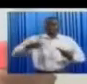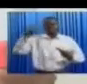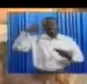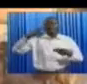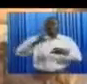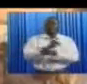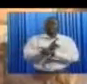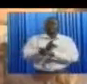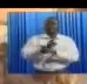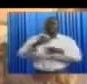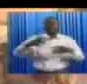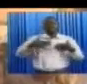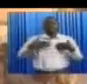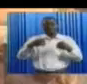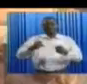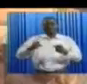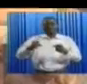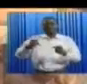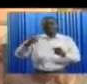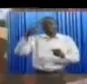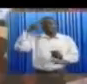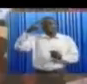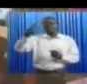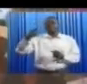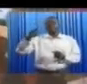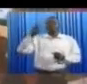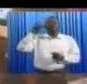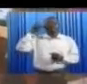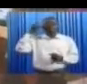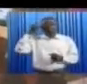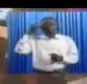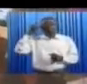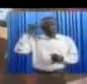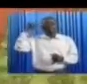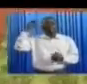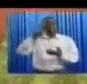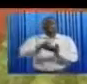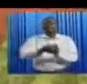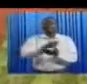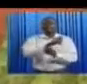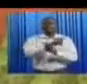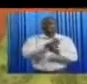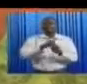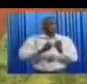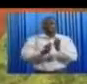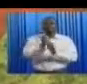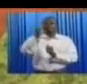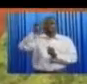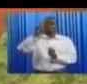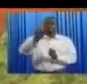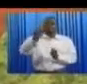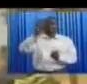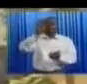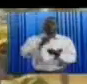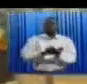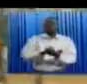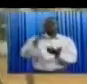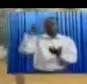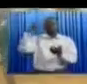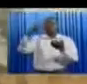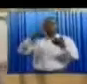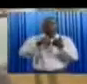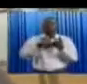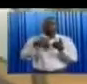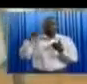la santé. À travers donc le fonds de la contrepartie japonaise, ce sont au total plus de 20 000 personnes qui auront désormais accès à l'eau